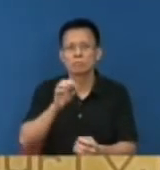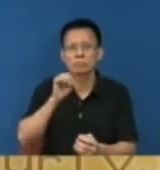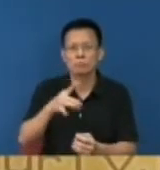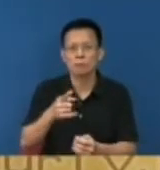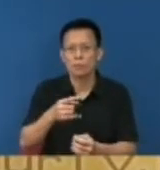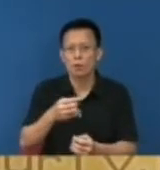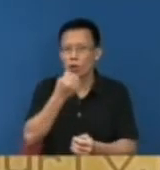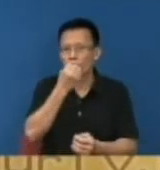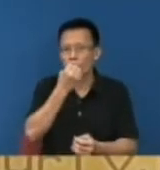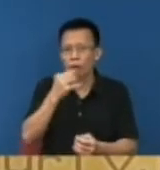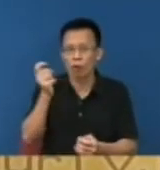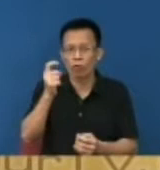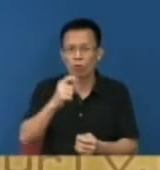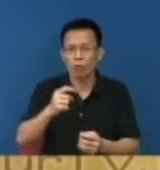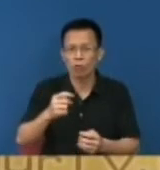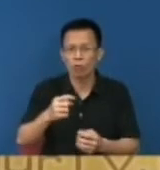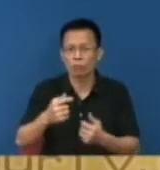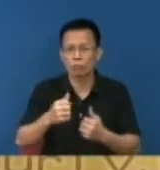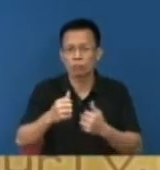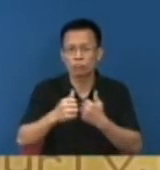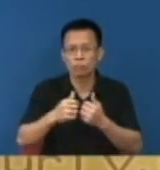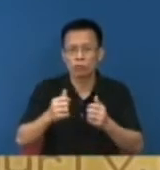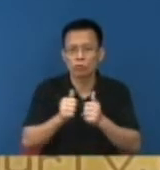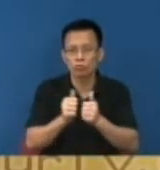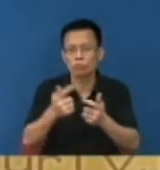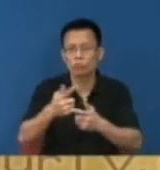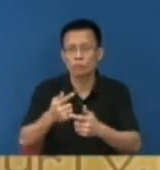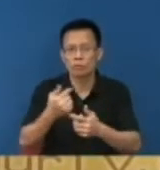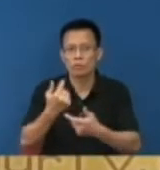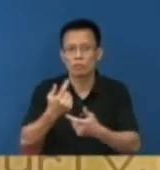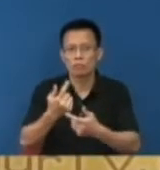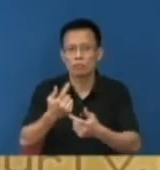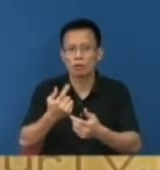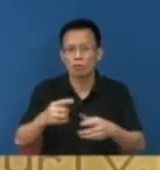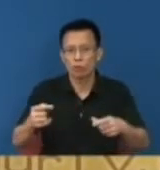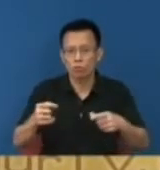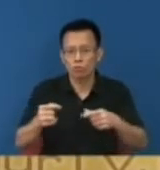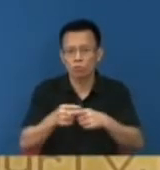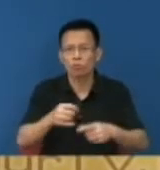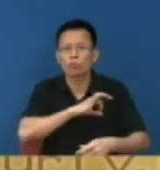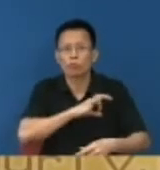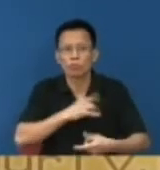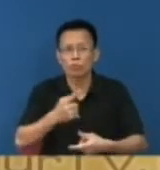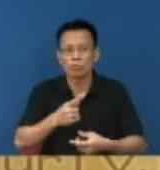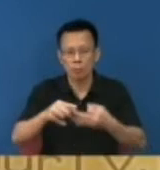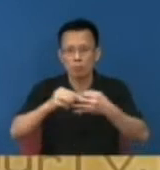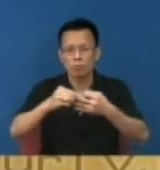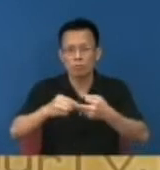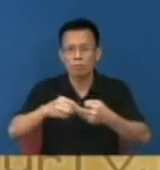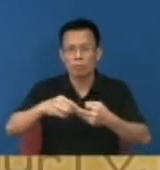港九同胞反映抗暴鬥爭委員會呢、這個工聯會嘅頭頭楊光仲係做呢、這、一個